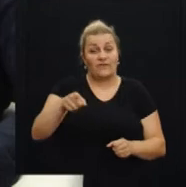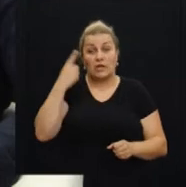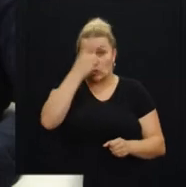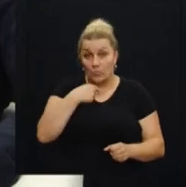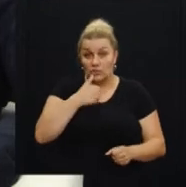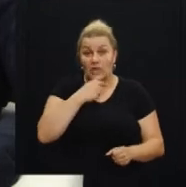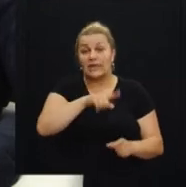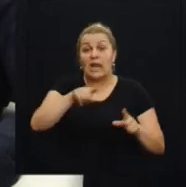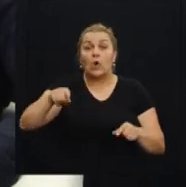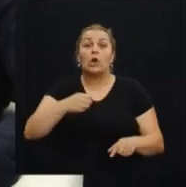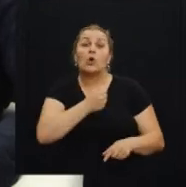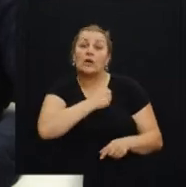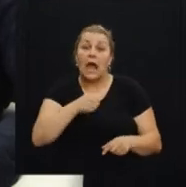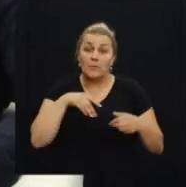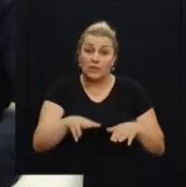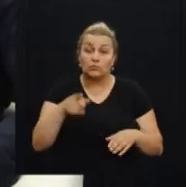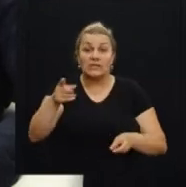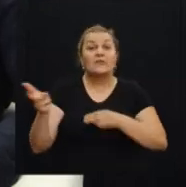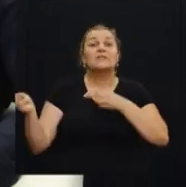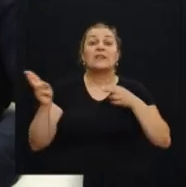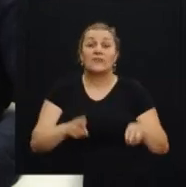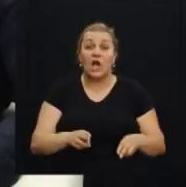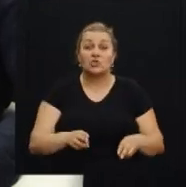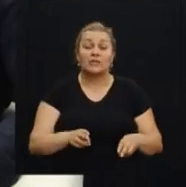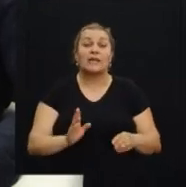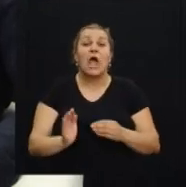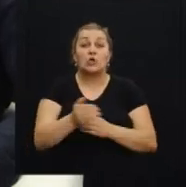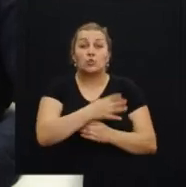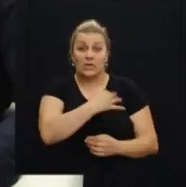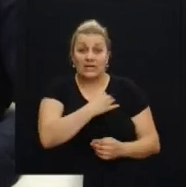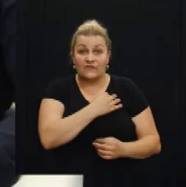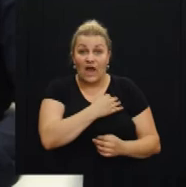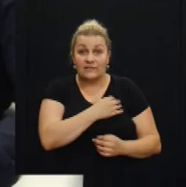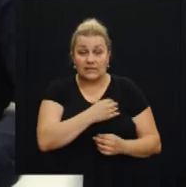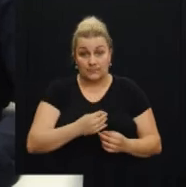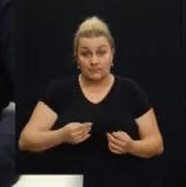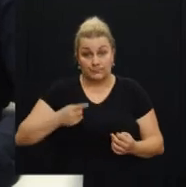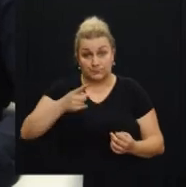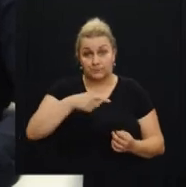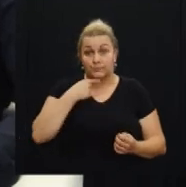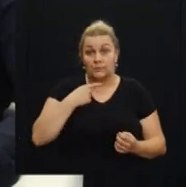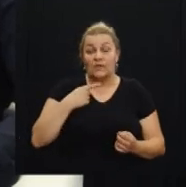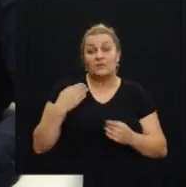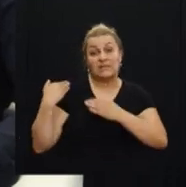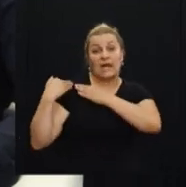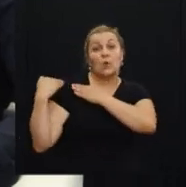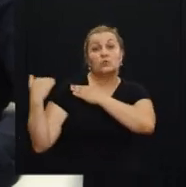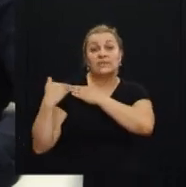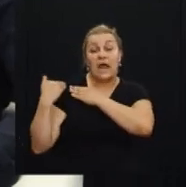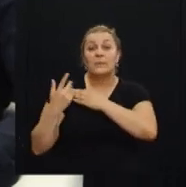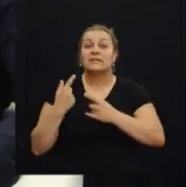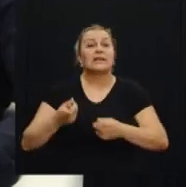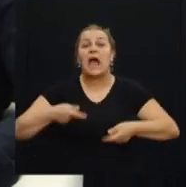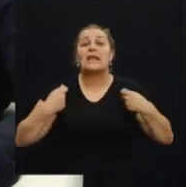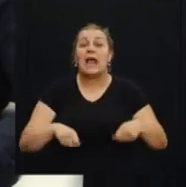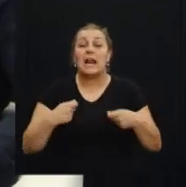hrabrih ljudi, vraćate se na sam jug Hrvatske, rekli ste sami, uz rame sa